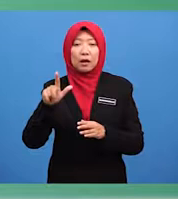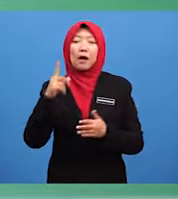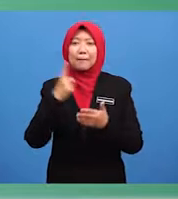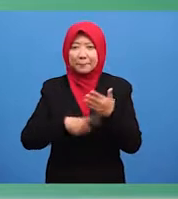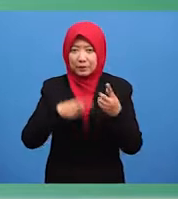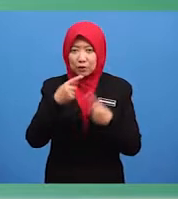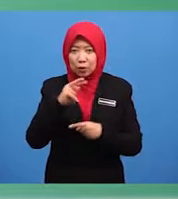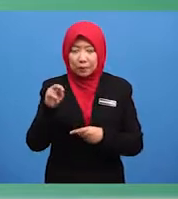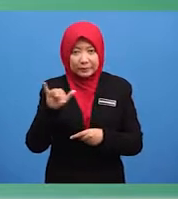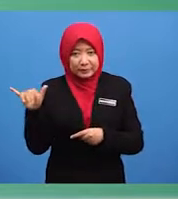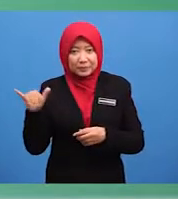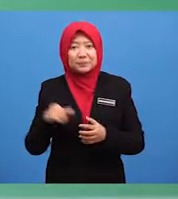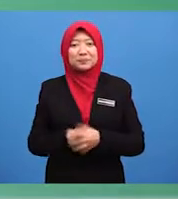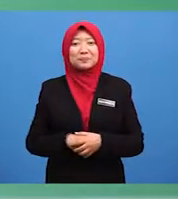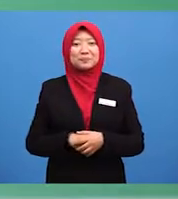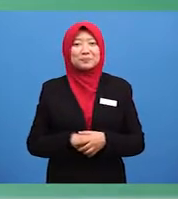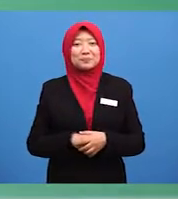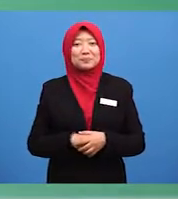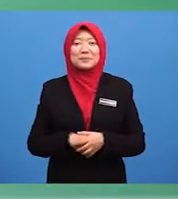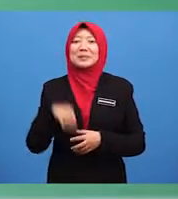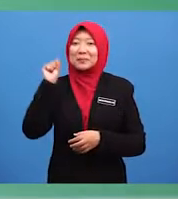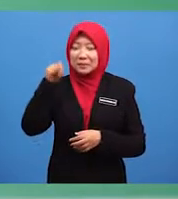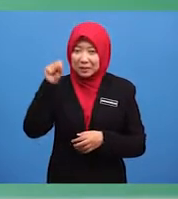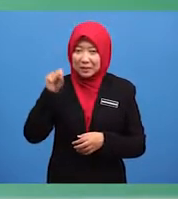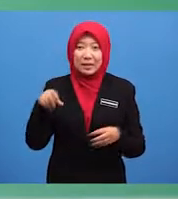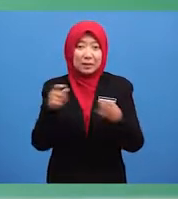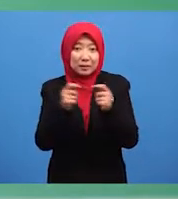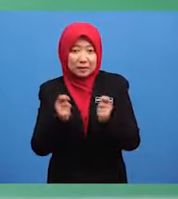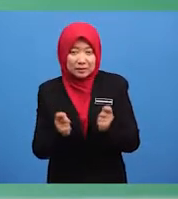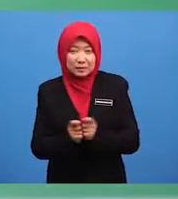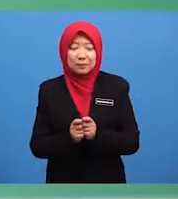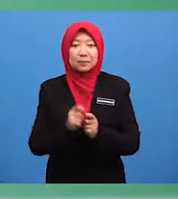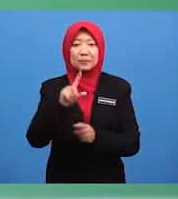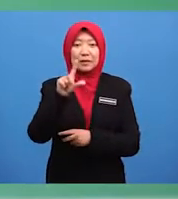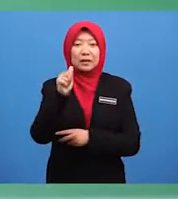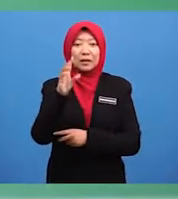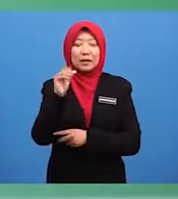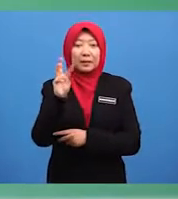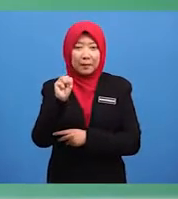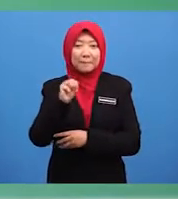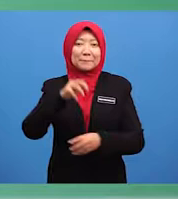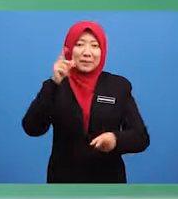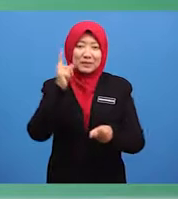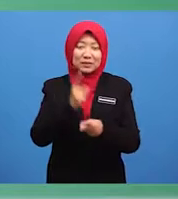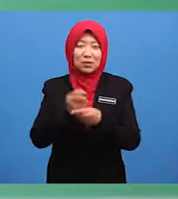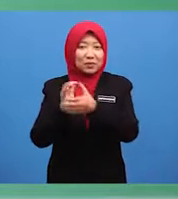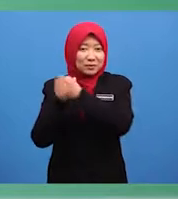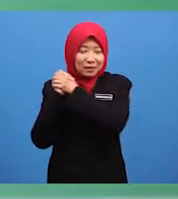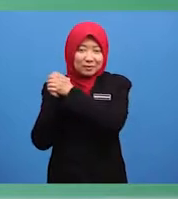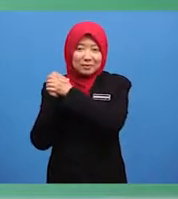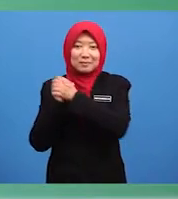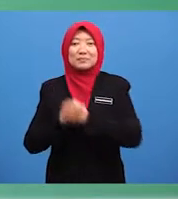Apakah jawapannya? Ya, tasik ladang. Tahniah. Betul